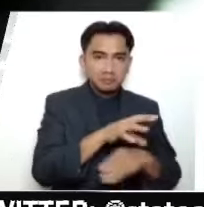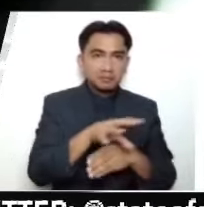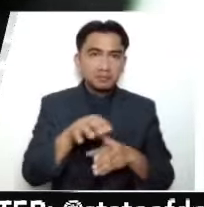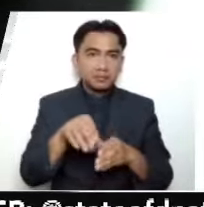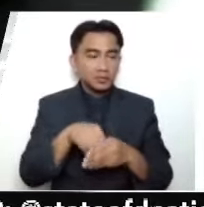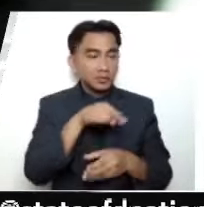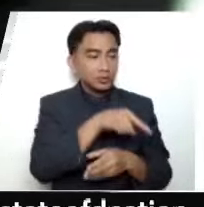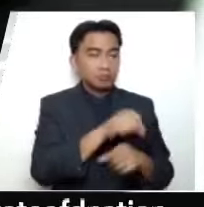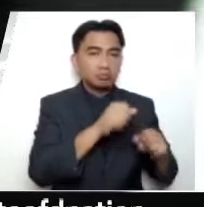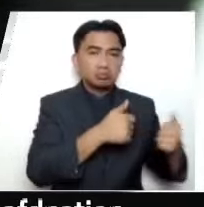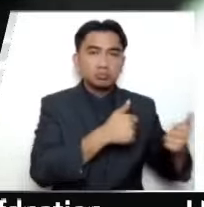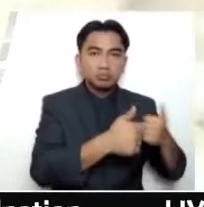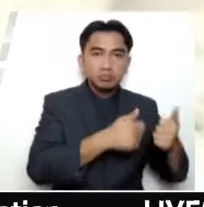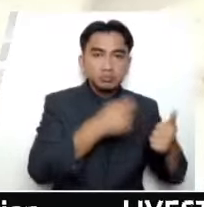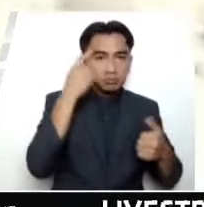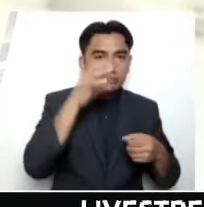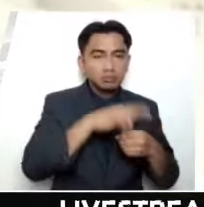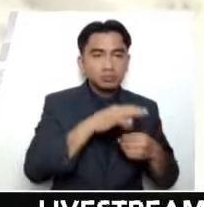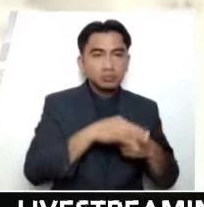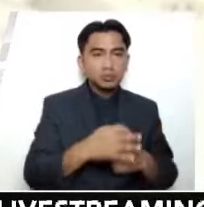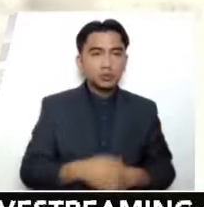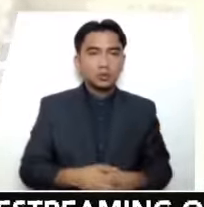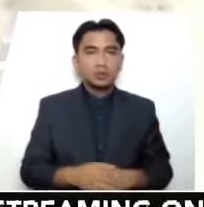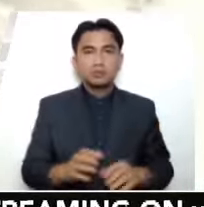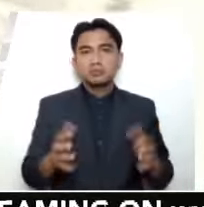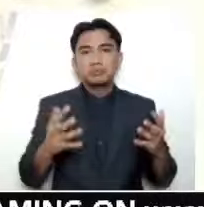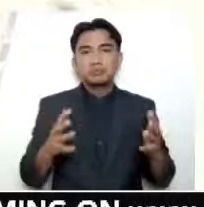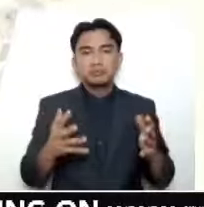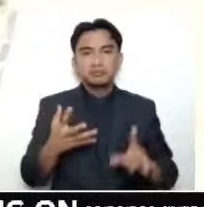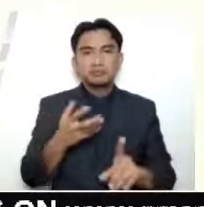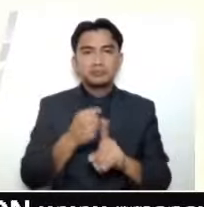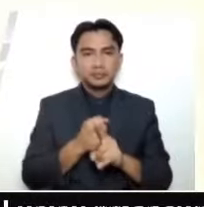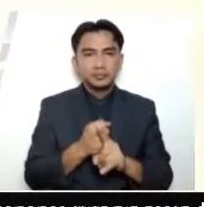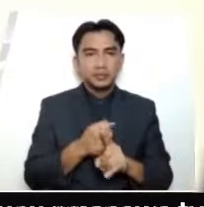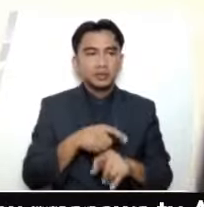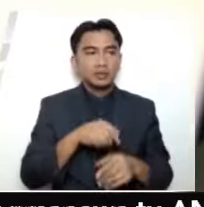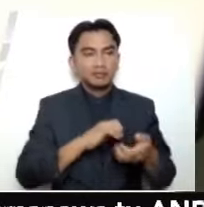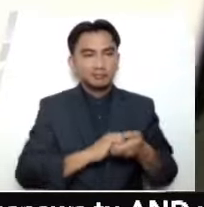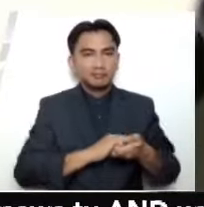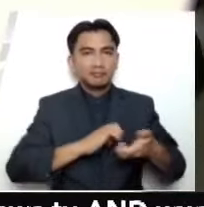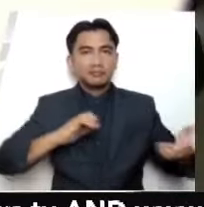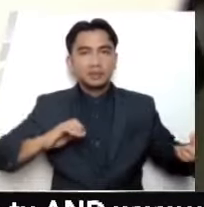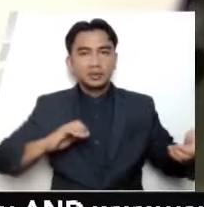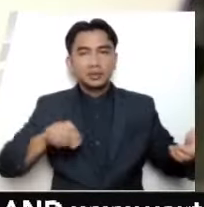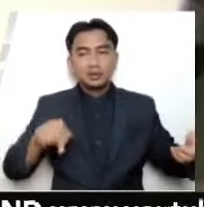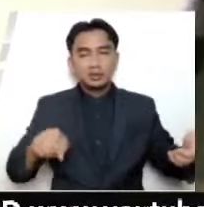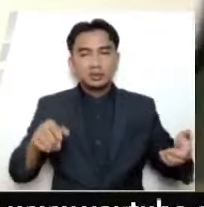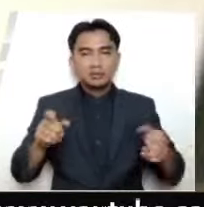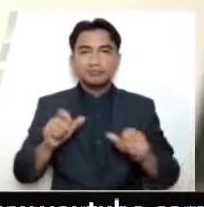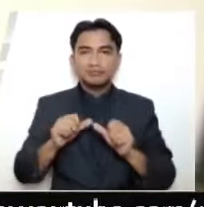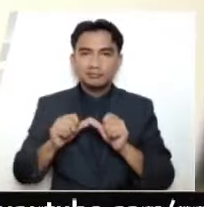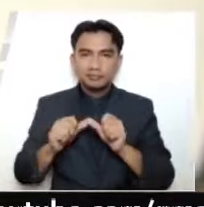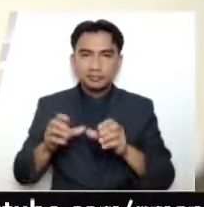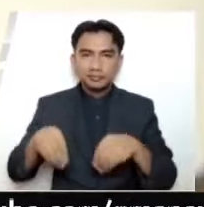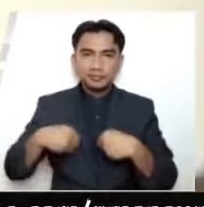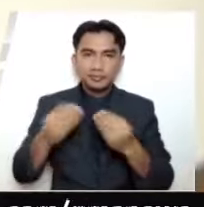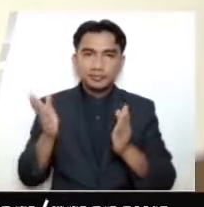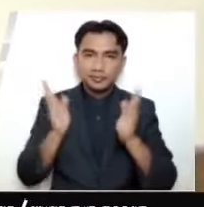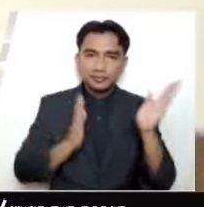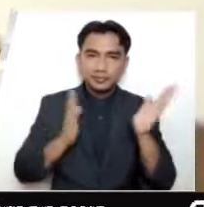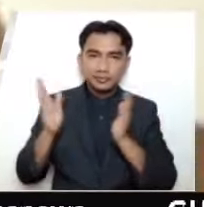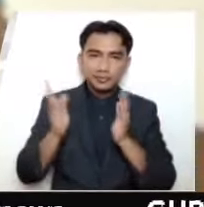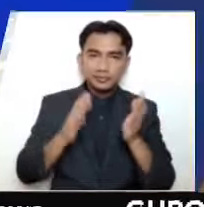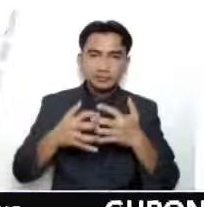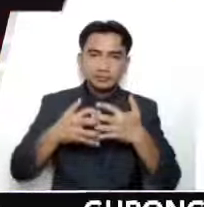Miro, walang magiging epekto ang pagkawala ng isang partner nila sa pangako nilang makapagbigay ng mas maayos na automated